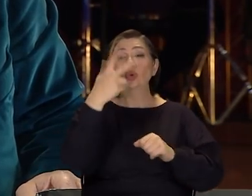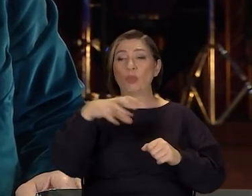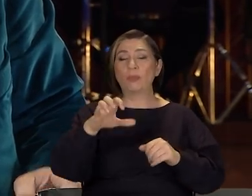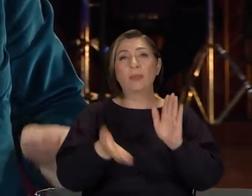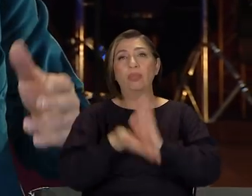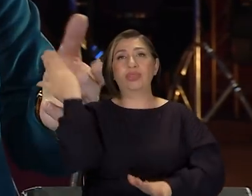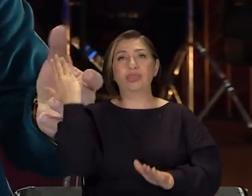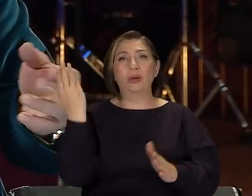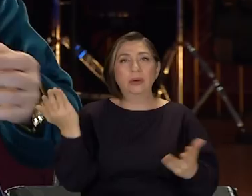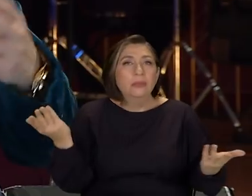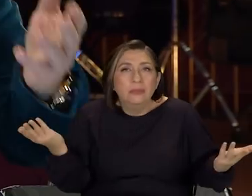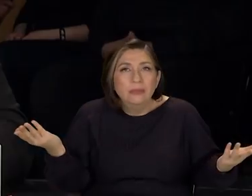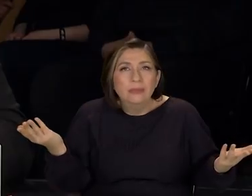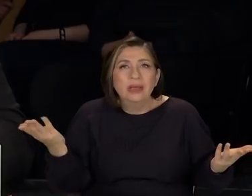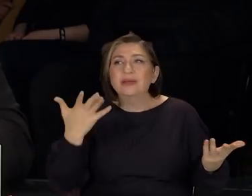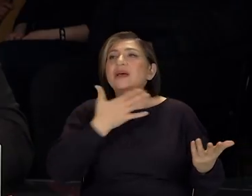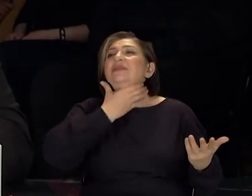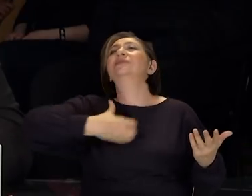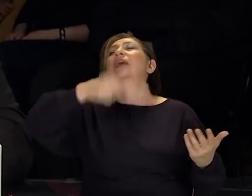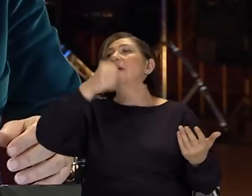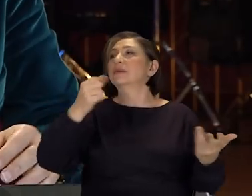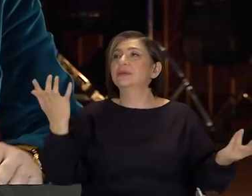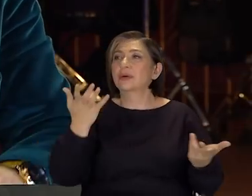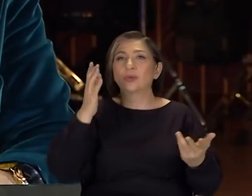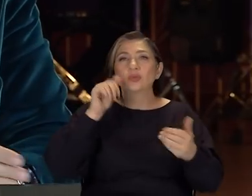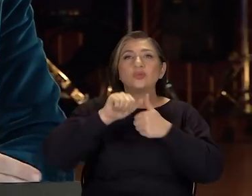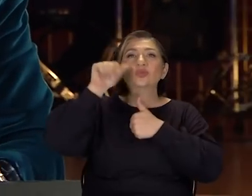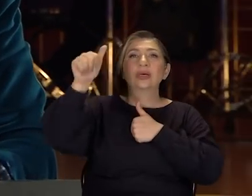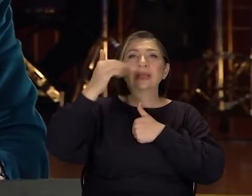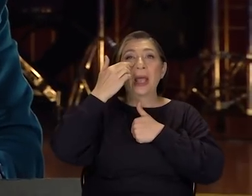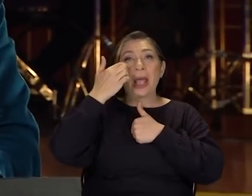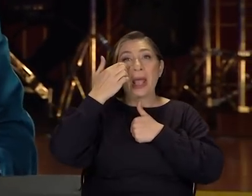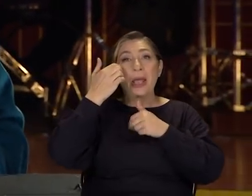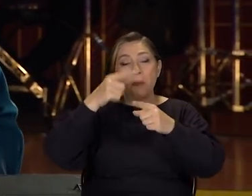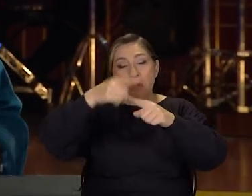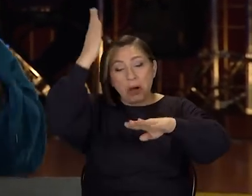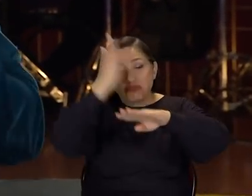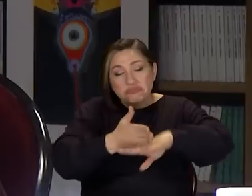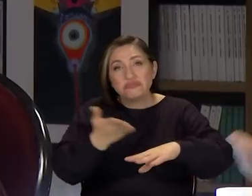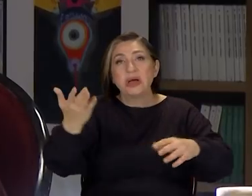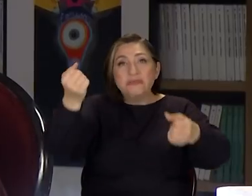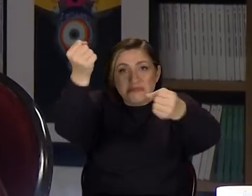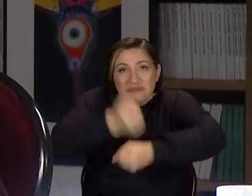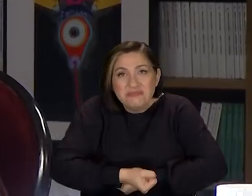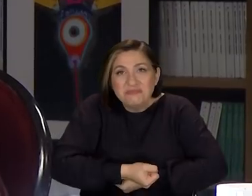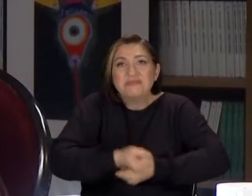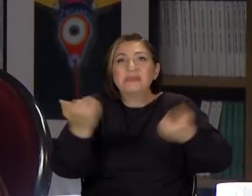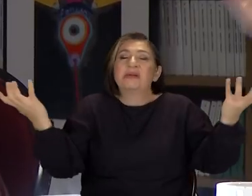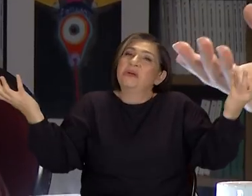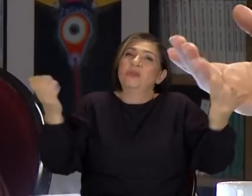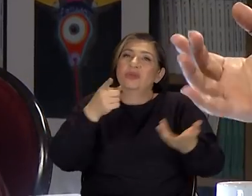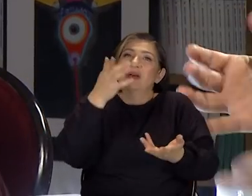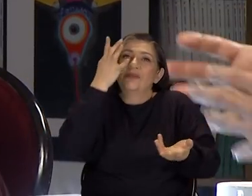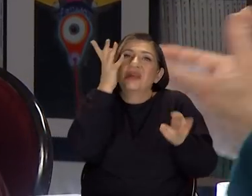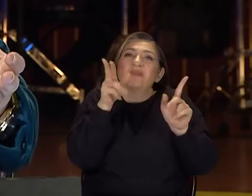bölümde kalkıyor. Yani ya intihar edin ya şeyler gibi Uzak Doğu'da olduğu gibi parmağınızı mı kesiyorsunuz? Harakiri mi yapıyorsunuz? Yani bu